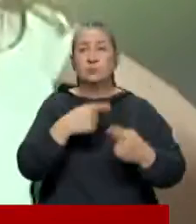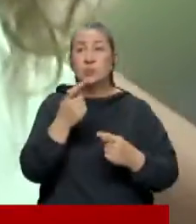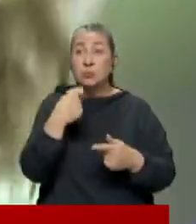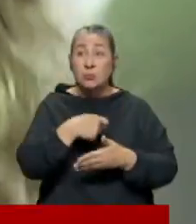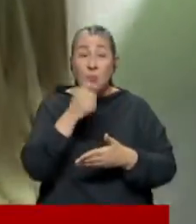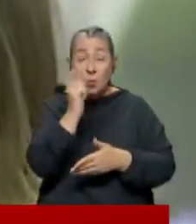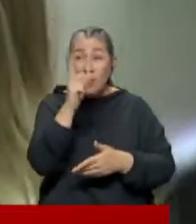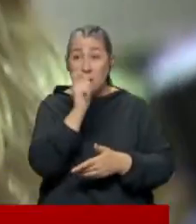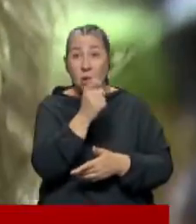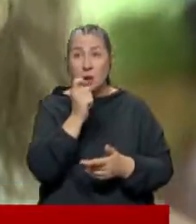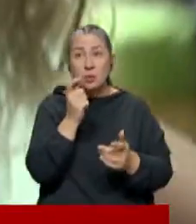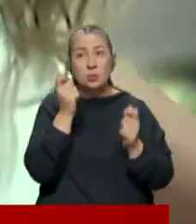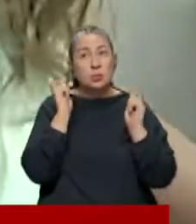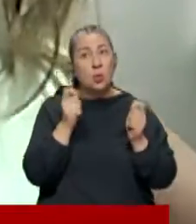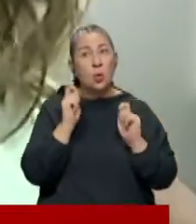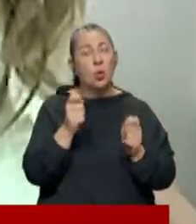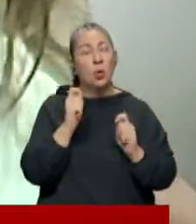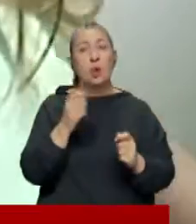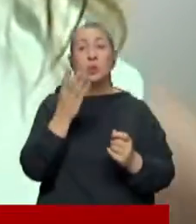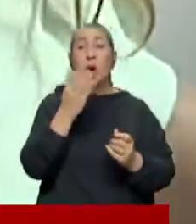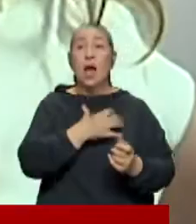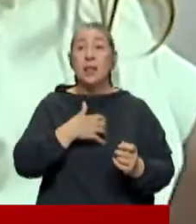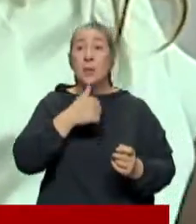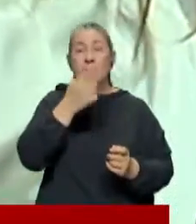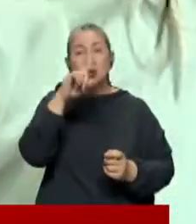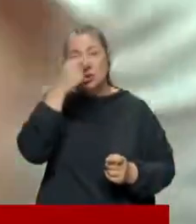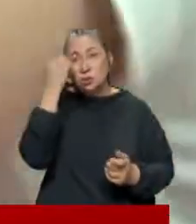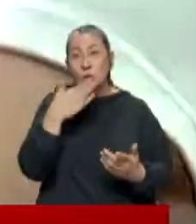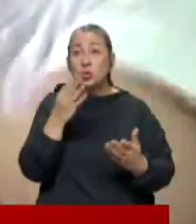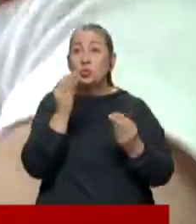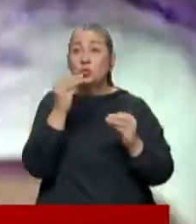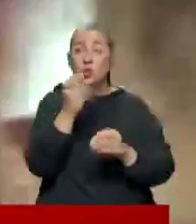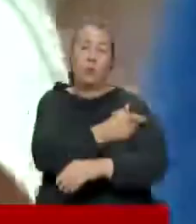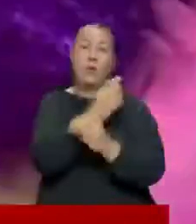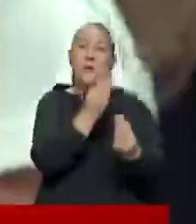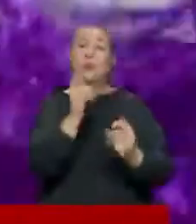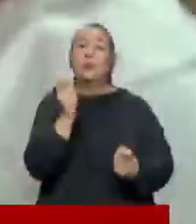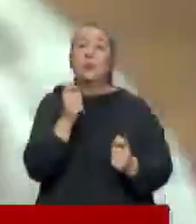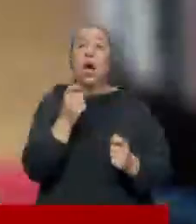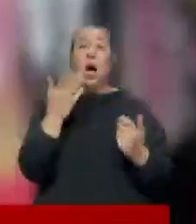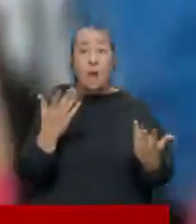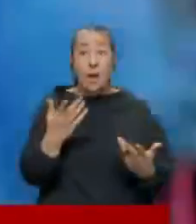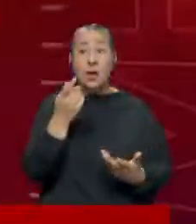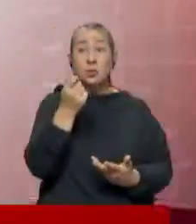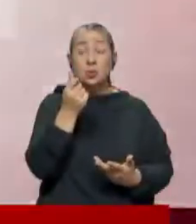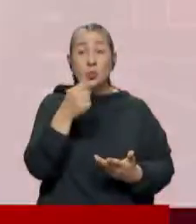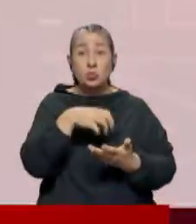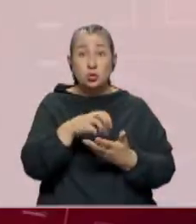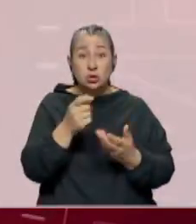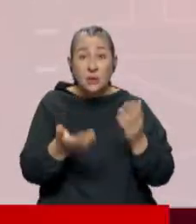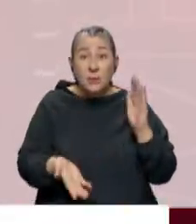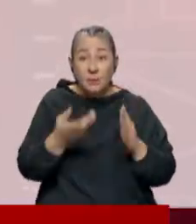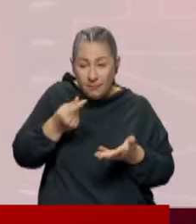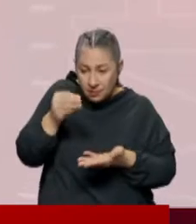kreş ücretleri aileleri zorluyor. Pek çok anne babanın başka şansı yok. Çocuklarını kreşe vermek zorundalar. Ancak ücretler bütçeyi